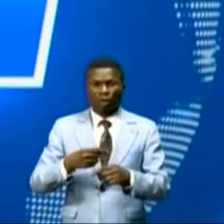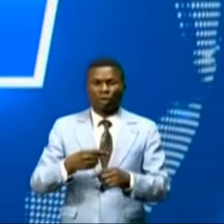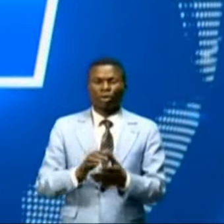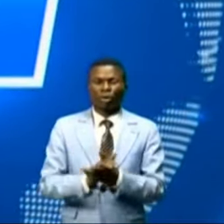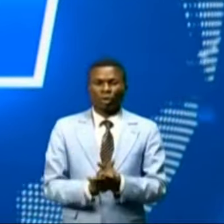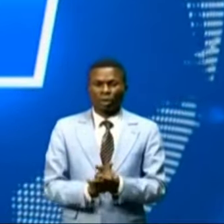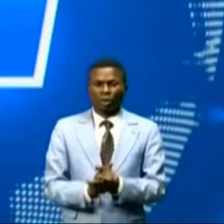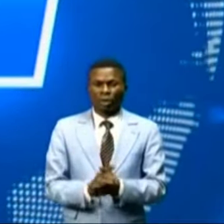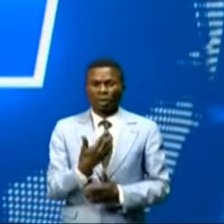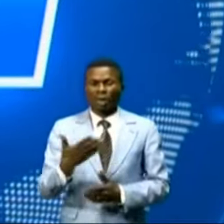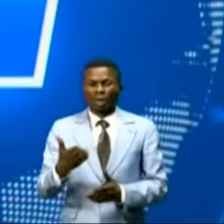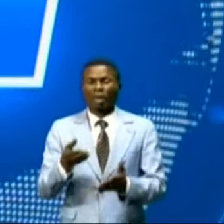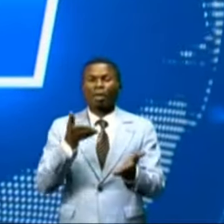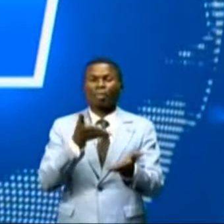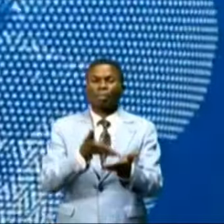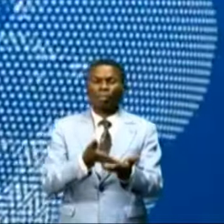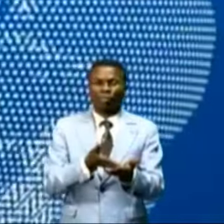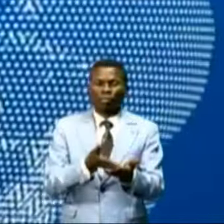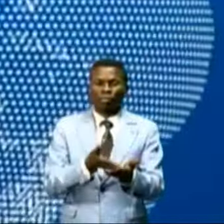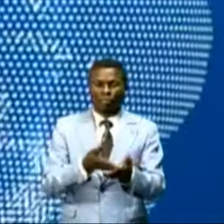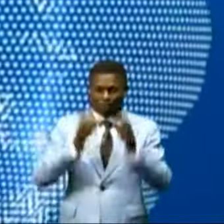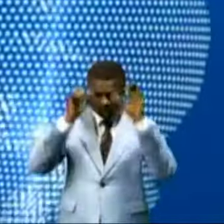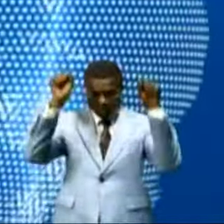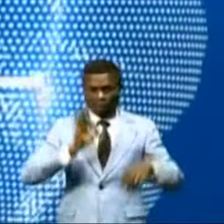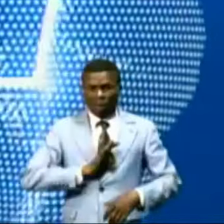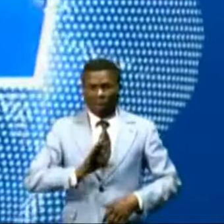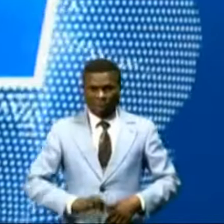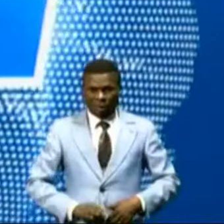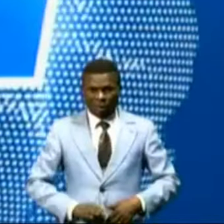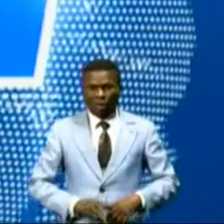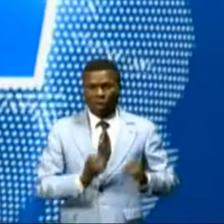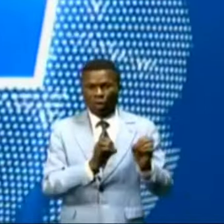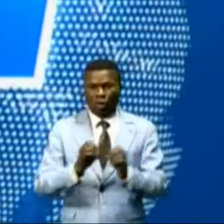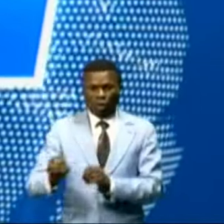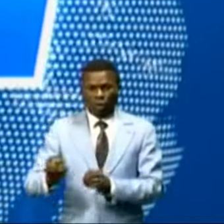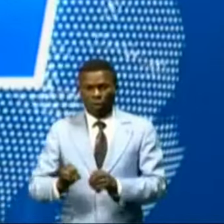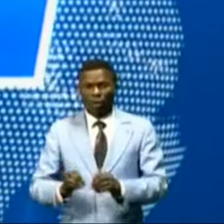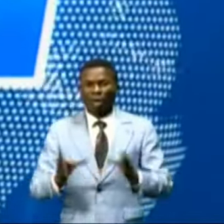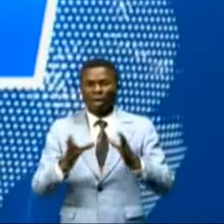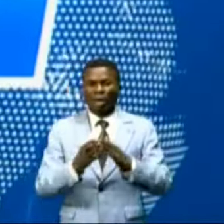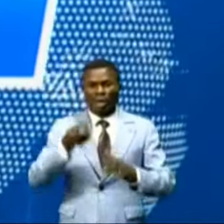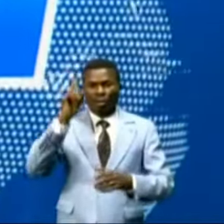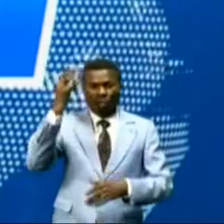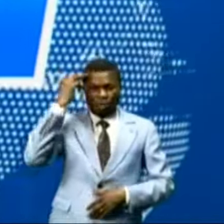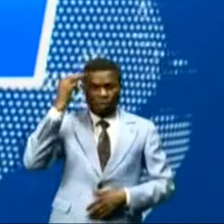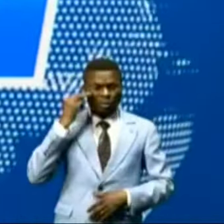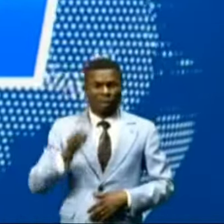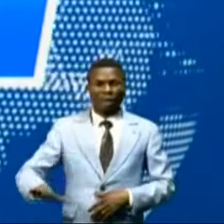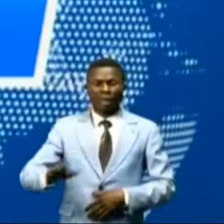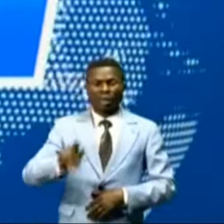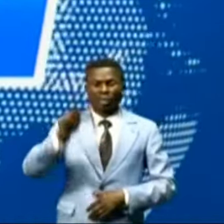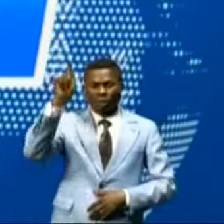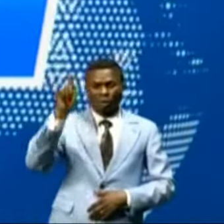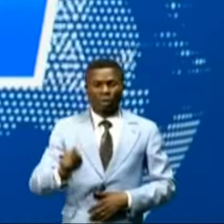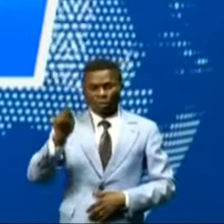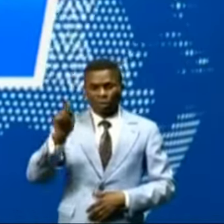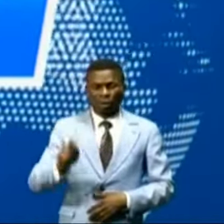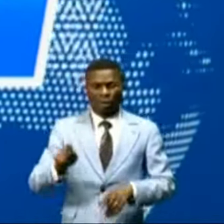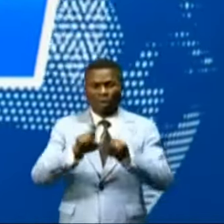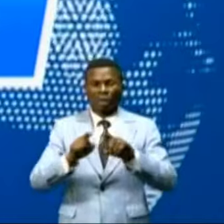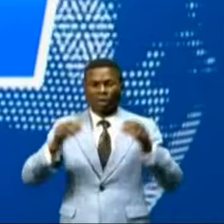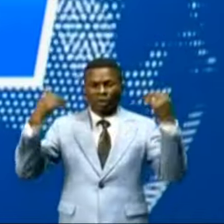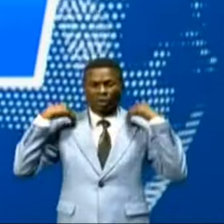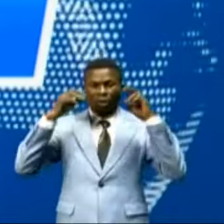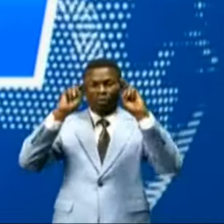un événement symbolique. Félix-Antoine Tshisekedi Tshilombo a procédé en compagnie du premier ministre tchadien et de la mairesse